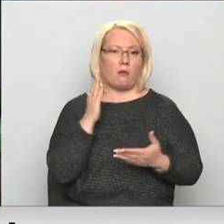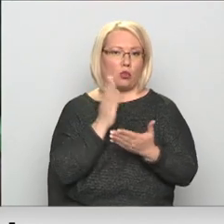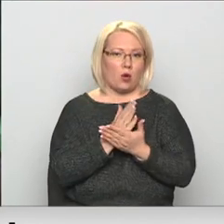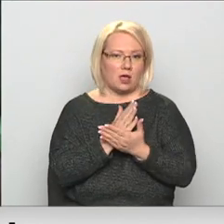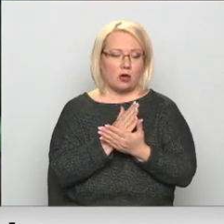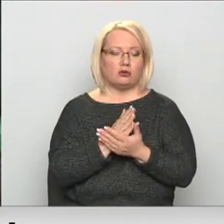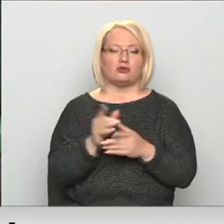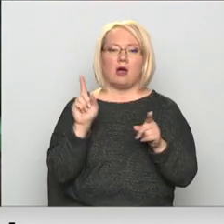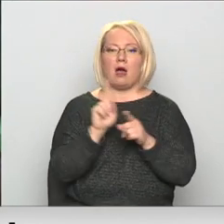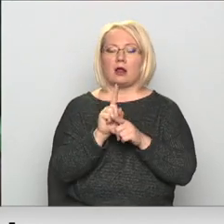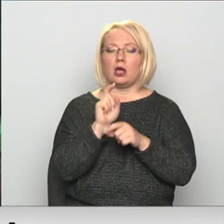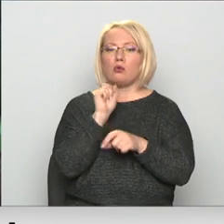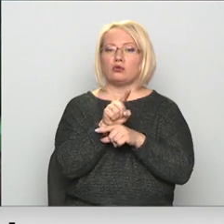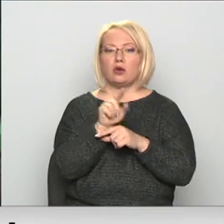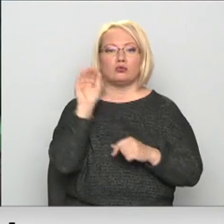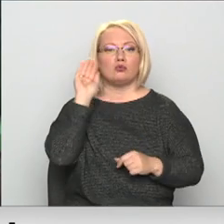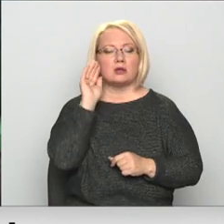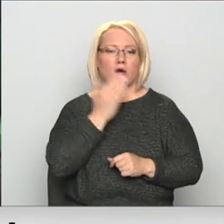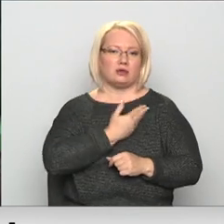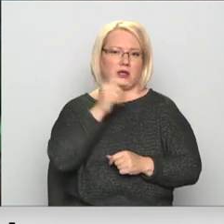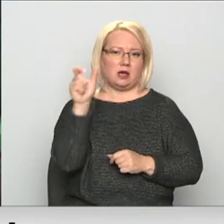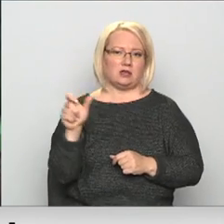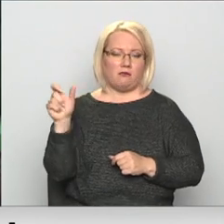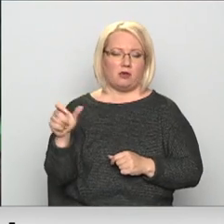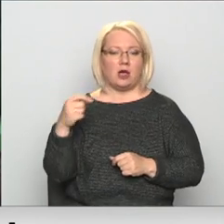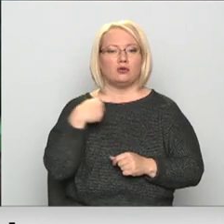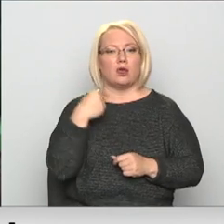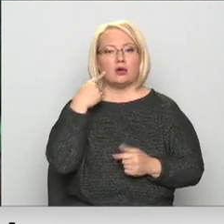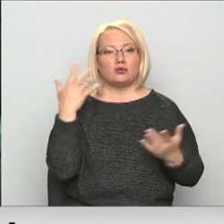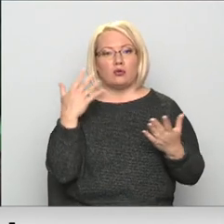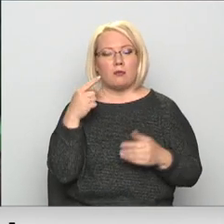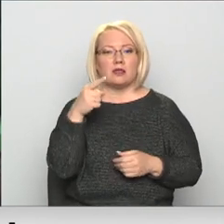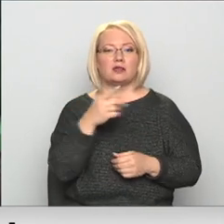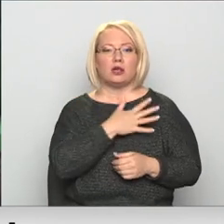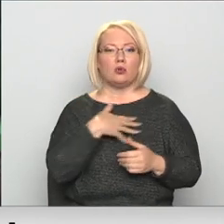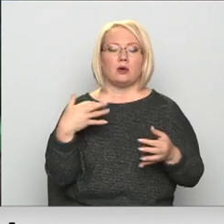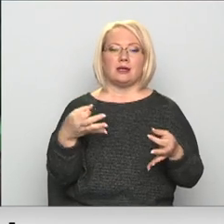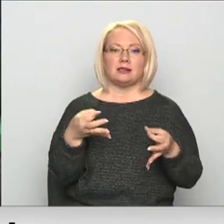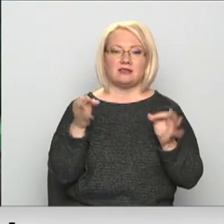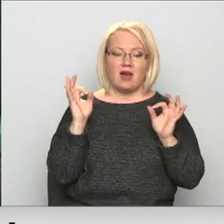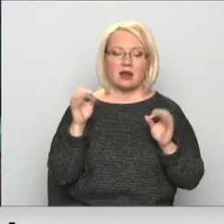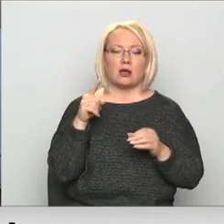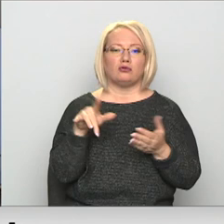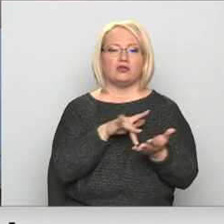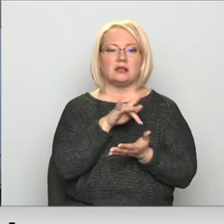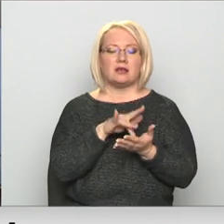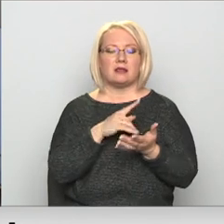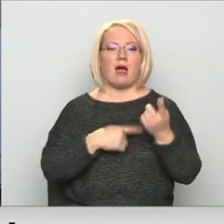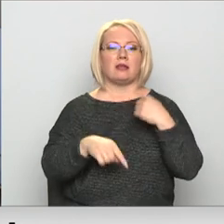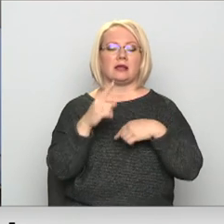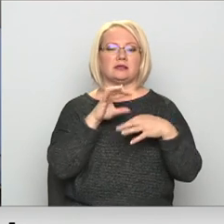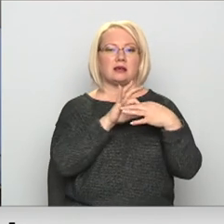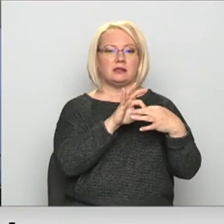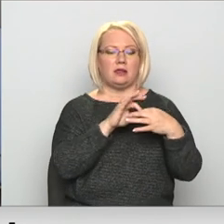ir uzdevums uzklausīt iedzīvotājus. Un es domāju, ka tas ir ļoti svarīgi, ka šie centri ir šī atgriezeniskā saite ar